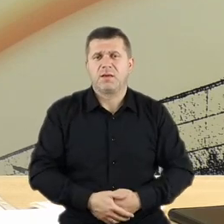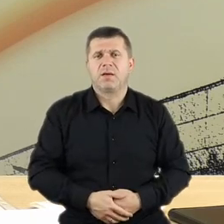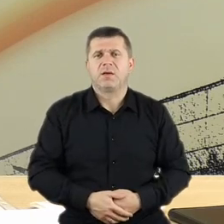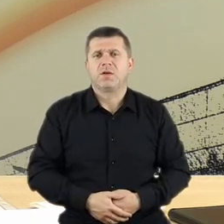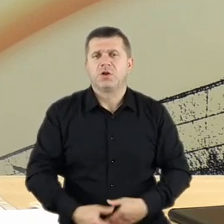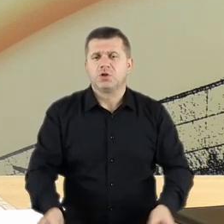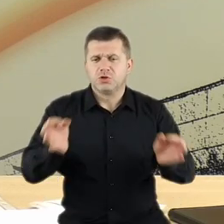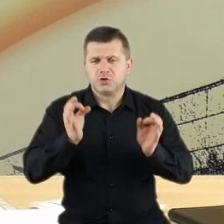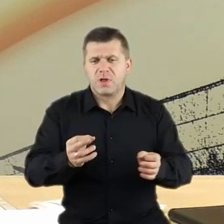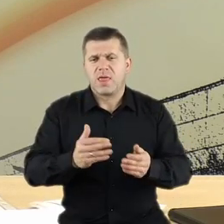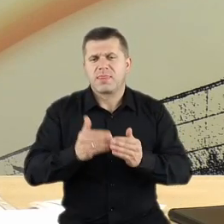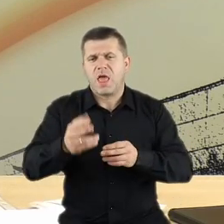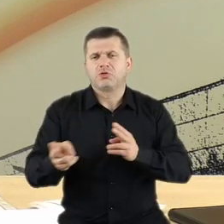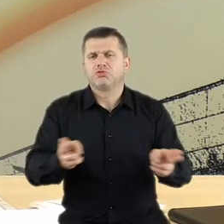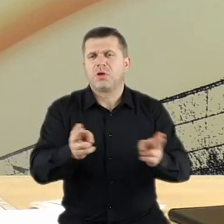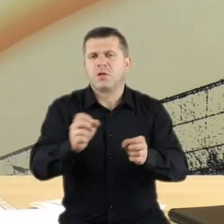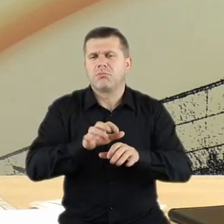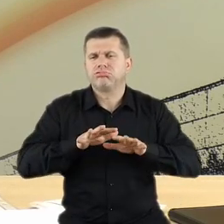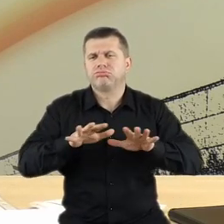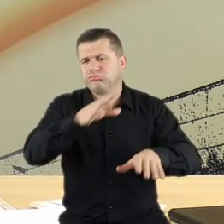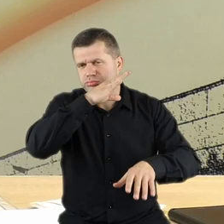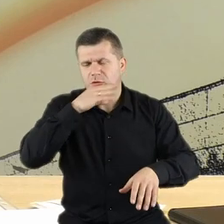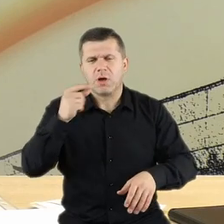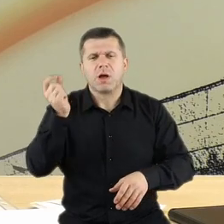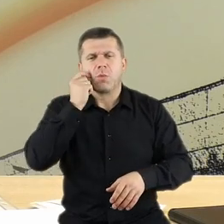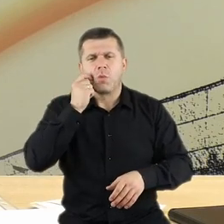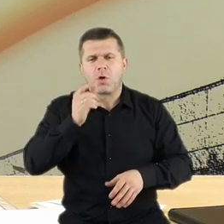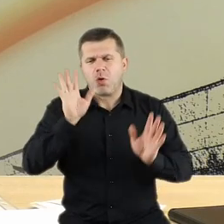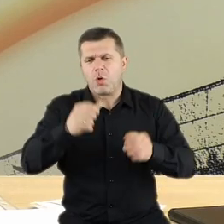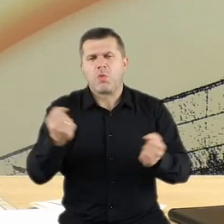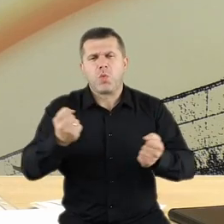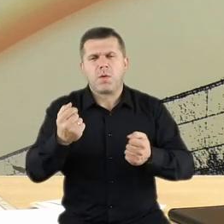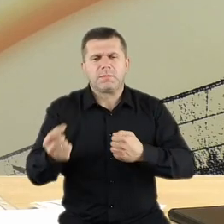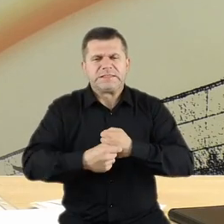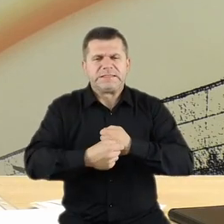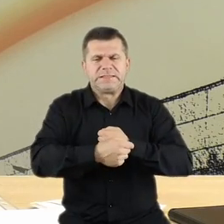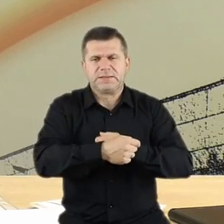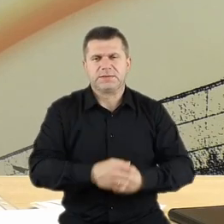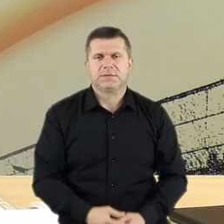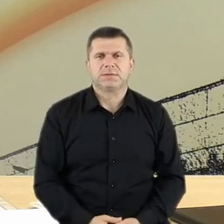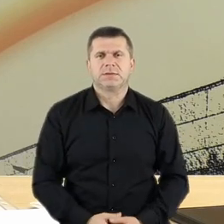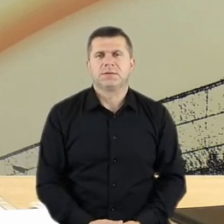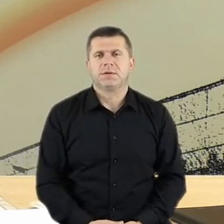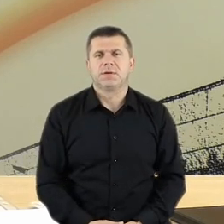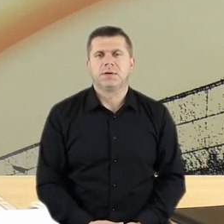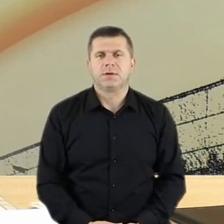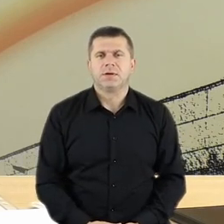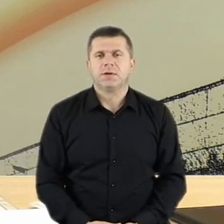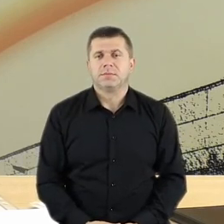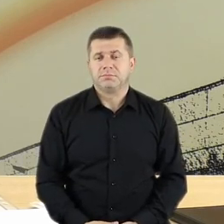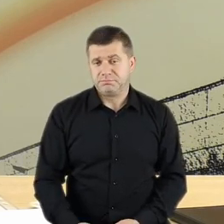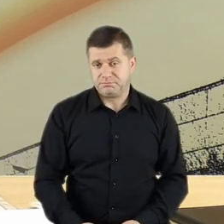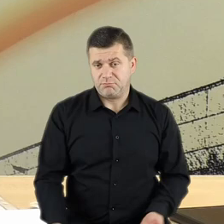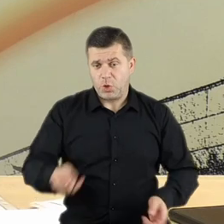Hej nad rzeką jest Chmara kuma sufitu okropnie jedno czy było tak ojciec